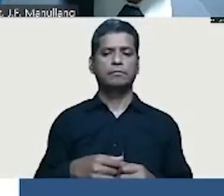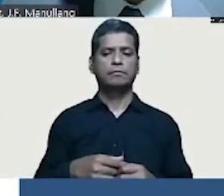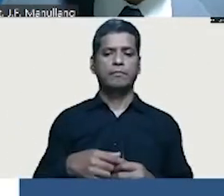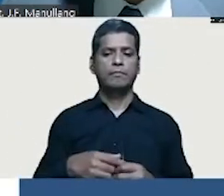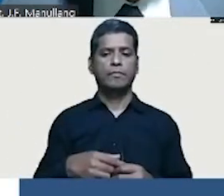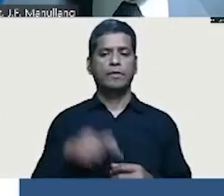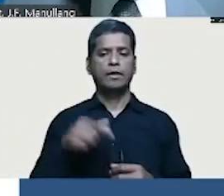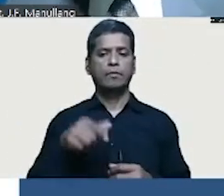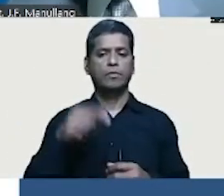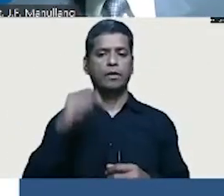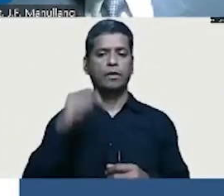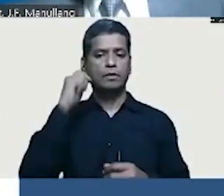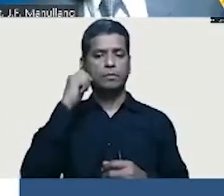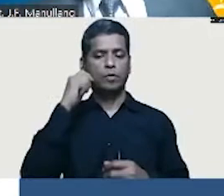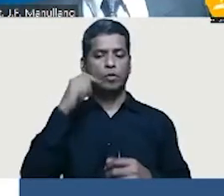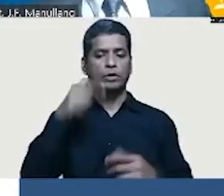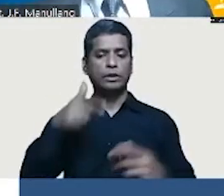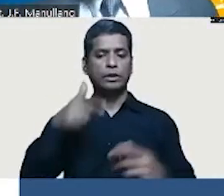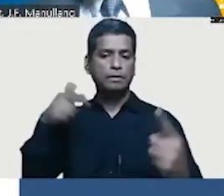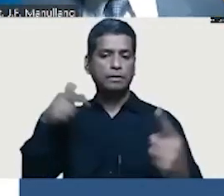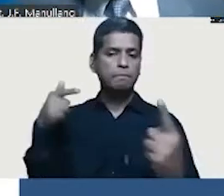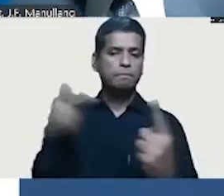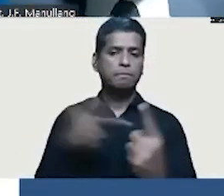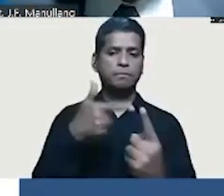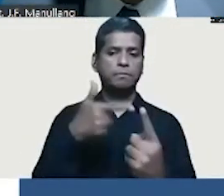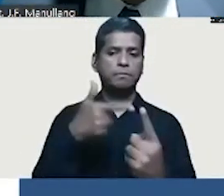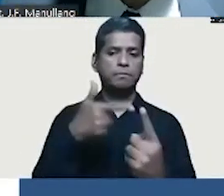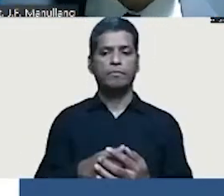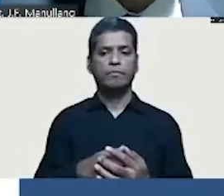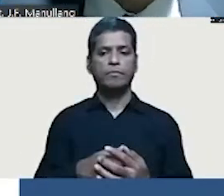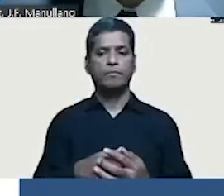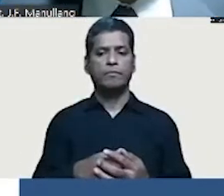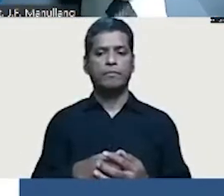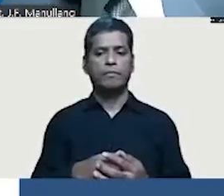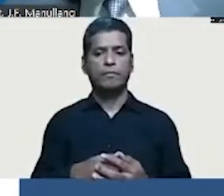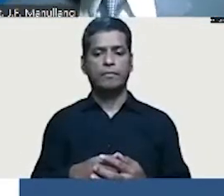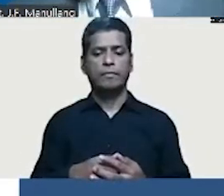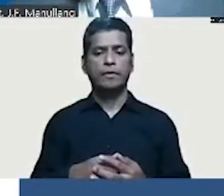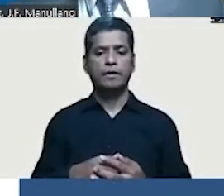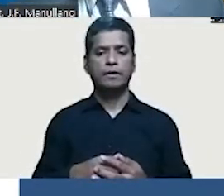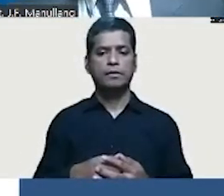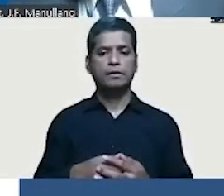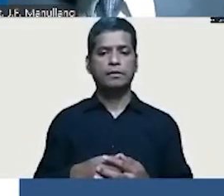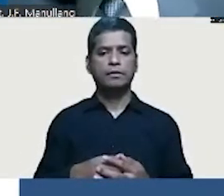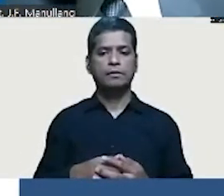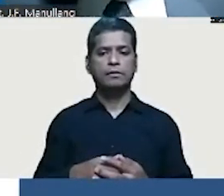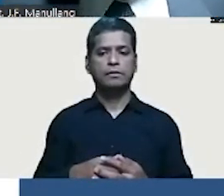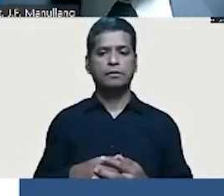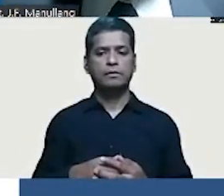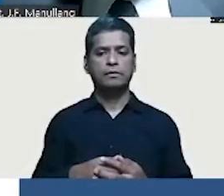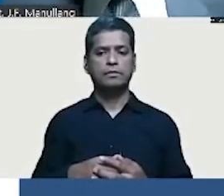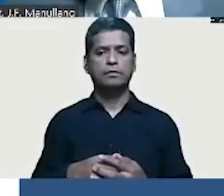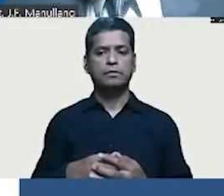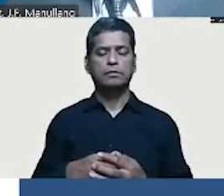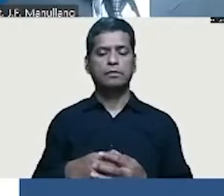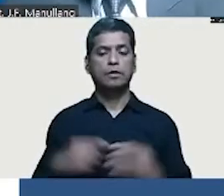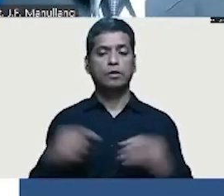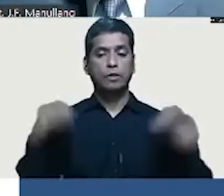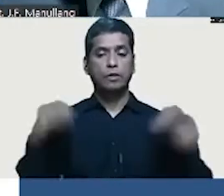ini mau ditelannya dari perempuan ini pun diberikan sayap seperti saya burung rajawali dan dia dituntut kepada tempat